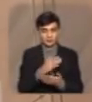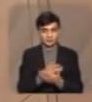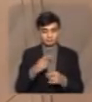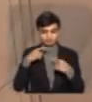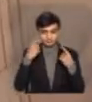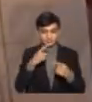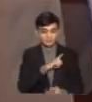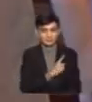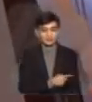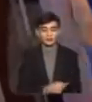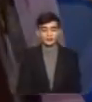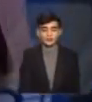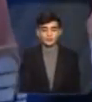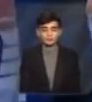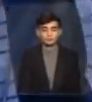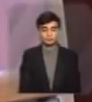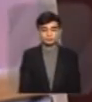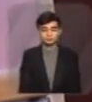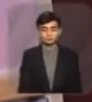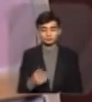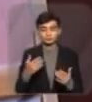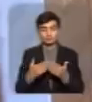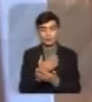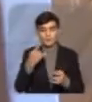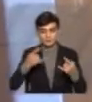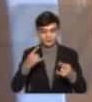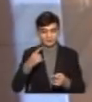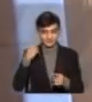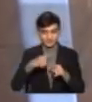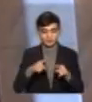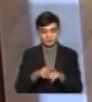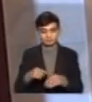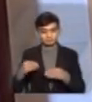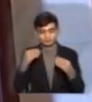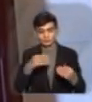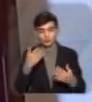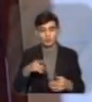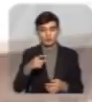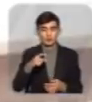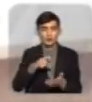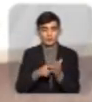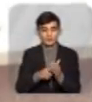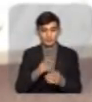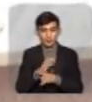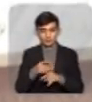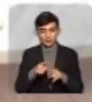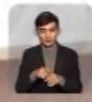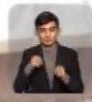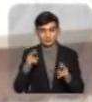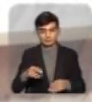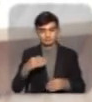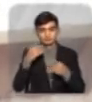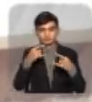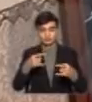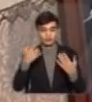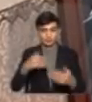Ох, үлкен ғой мынау. Судай жаңа техниканың қорабы ашылып, 30 қонақ бөлменің төрінен ойып тұрып орын алды. Сурет